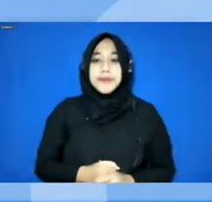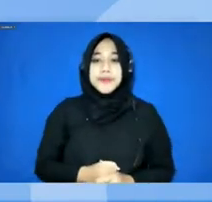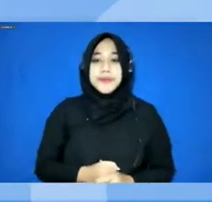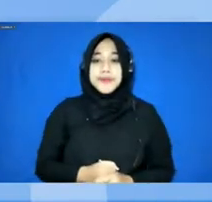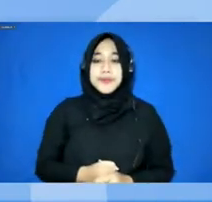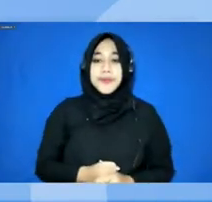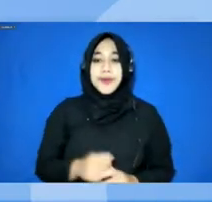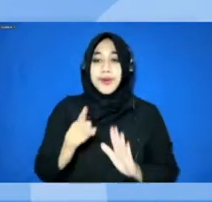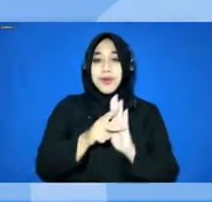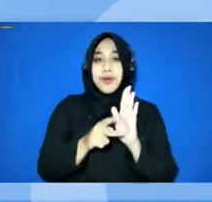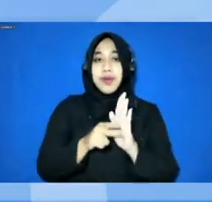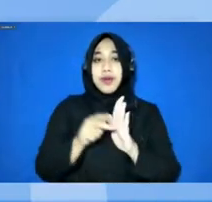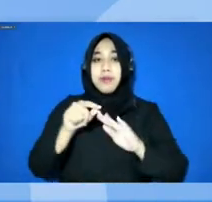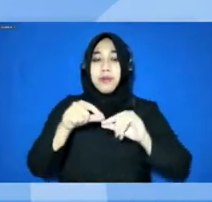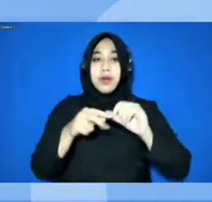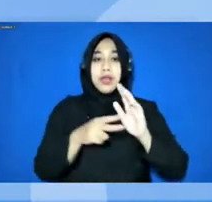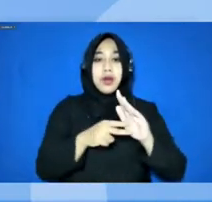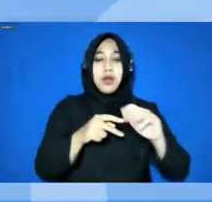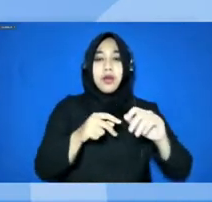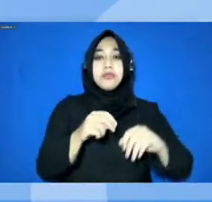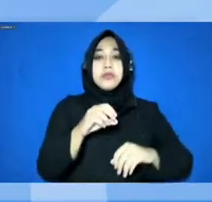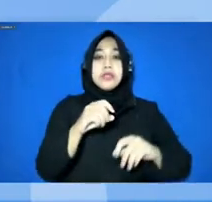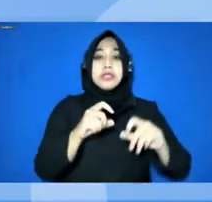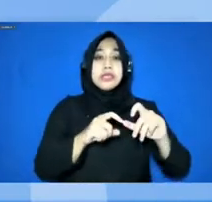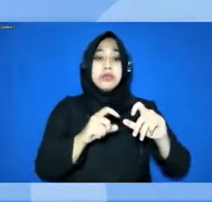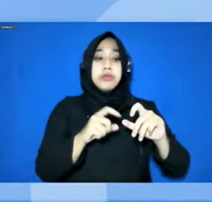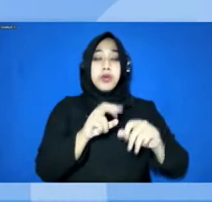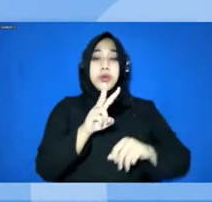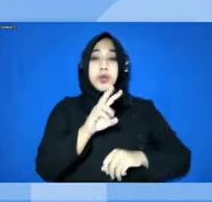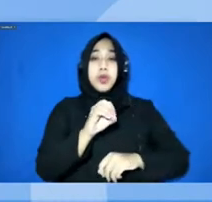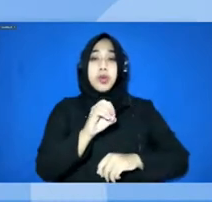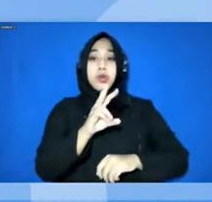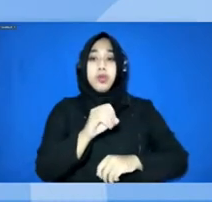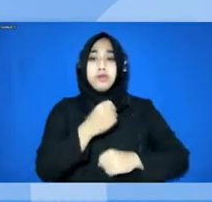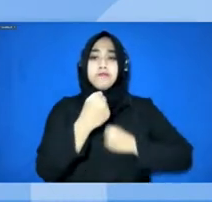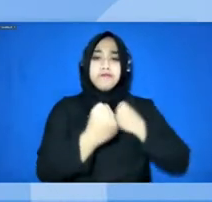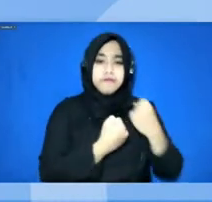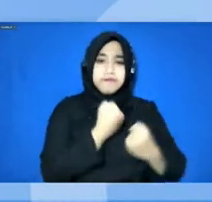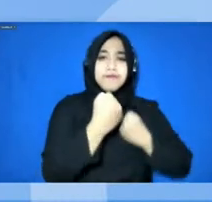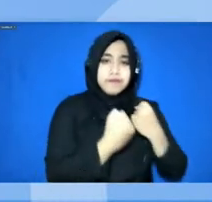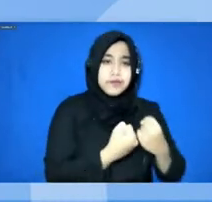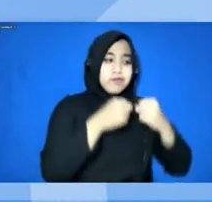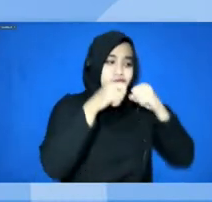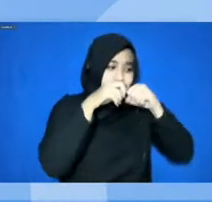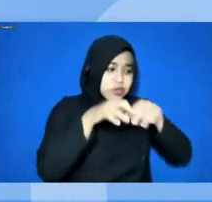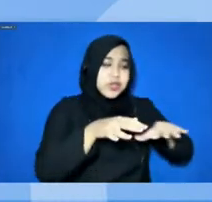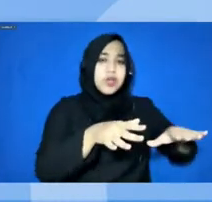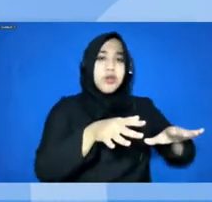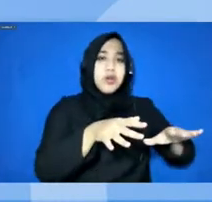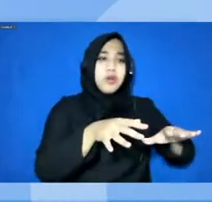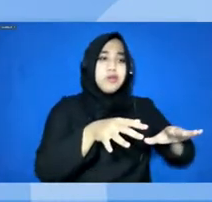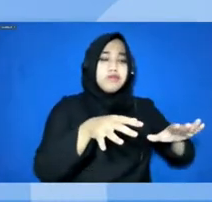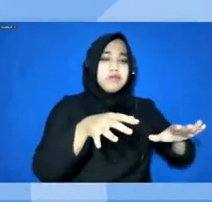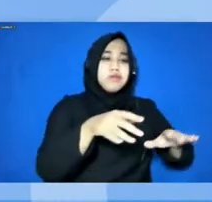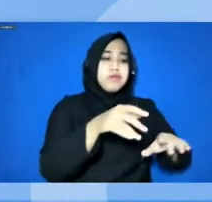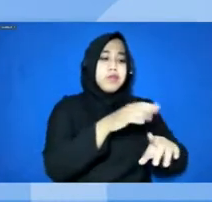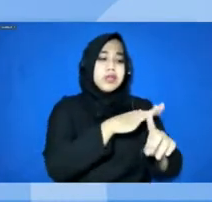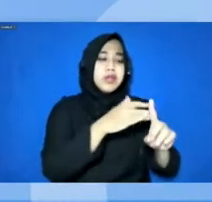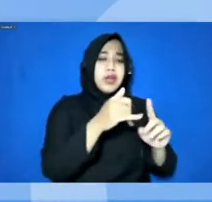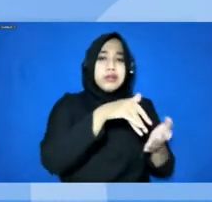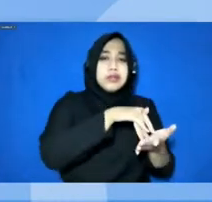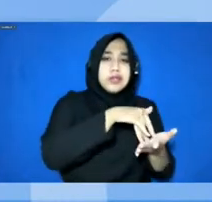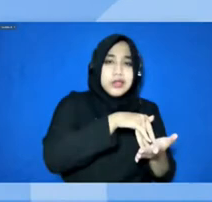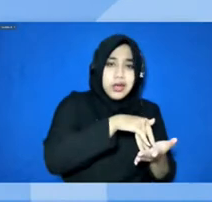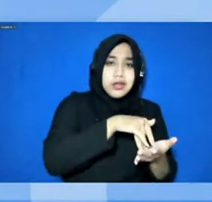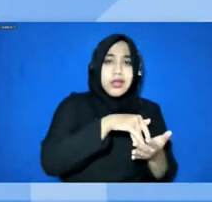Program Lin-On sejak September 2020 telah mengerahkan upaya terbaik dalam menjangkau lapisan masyarakat rentan dan